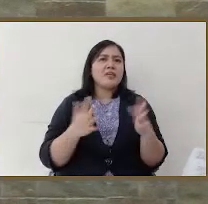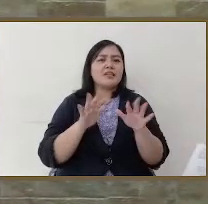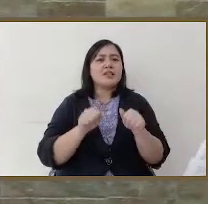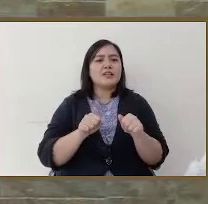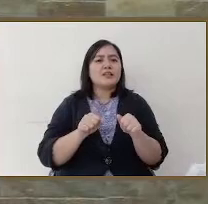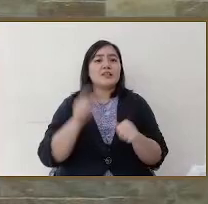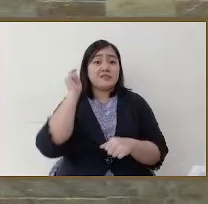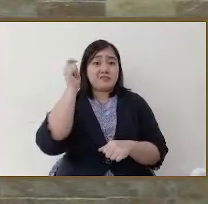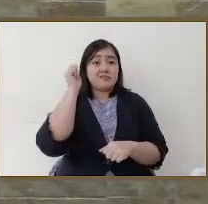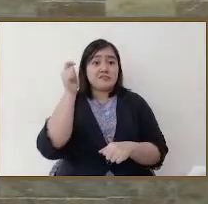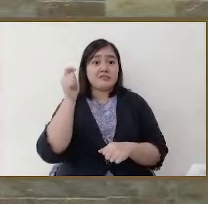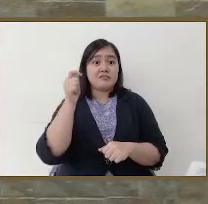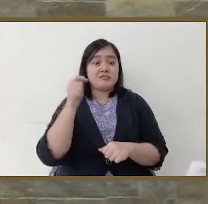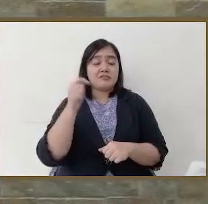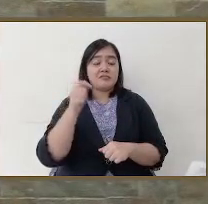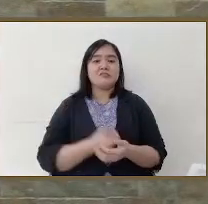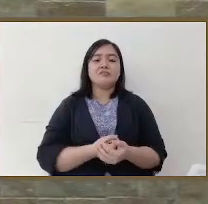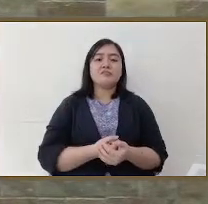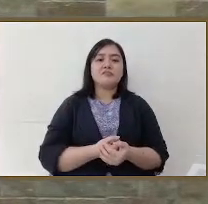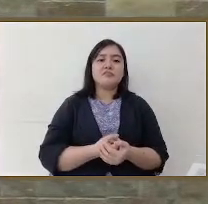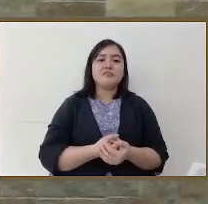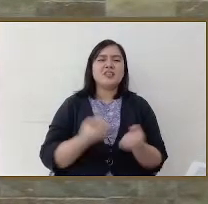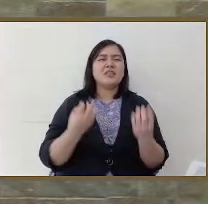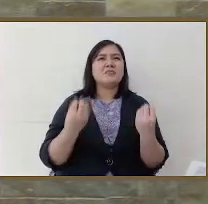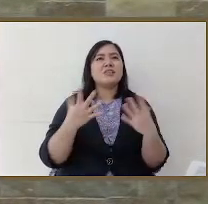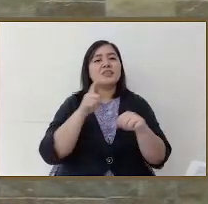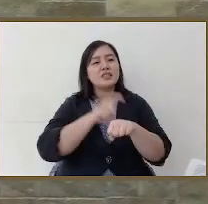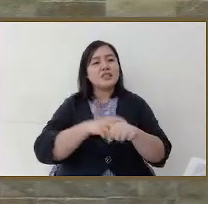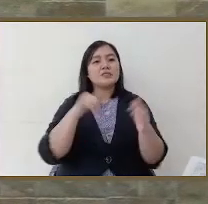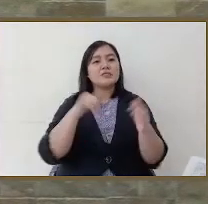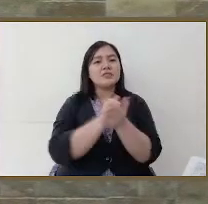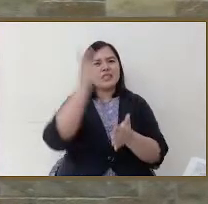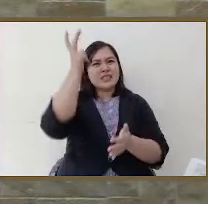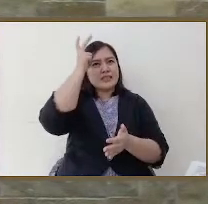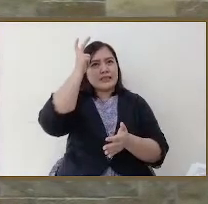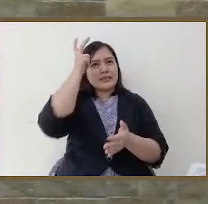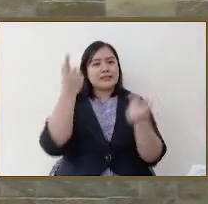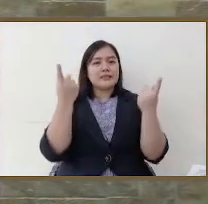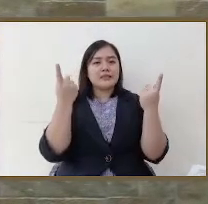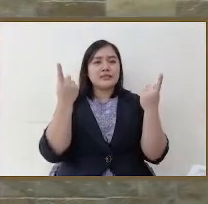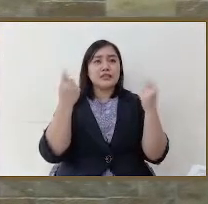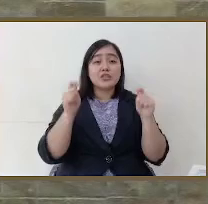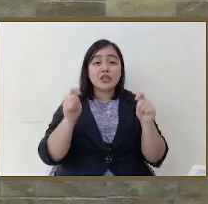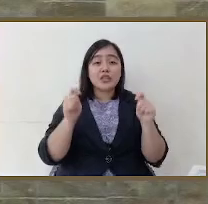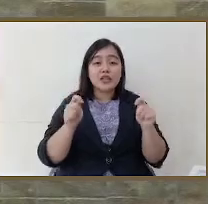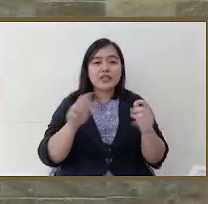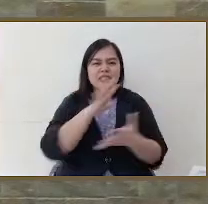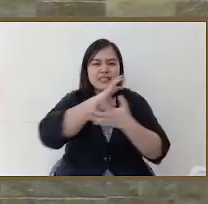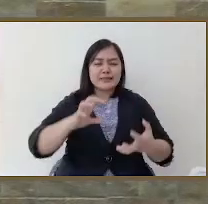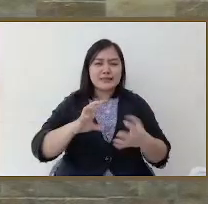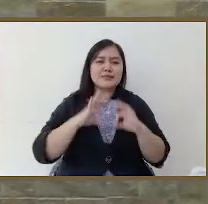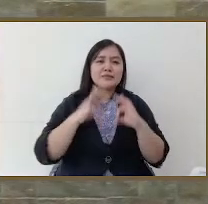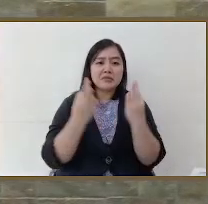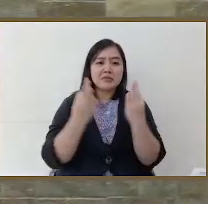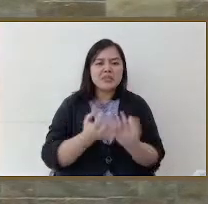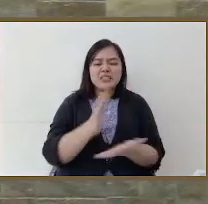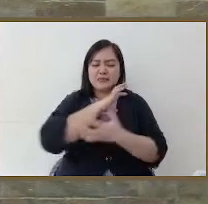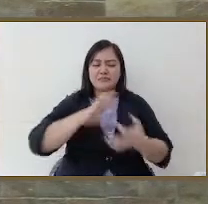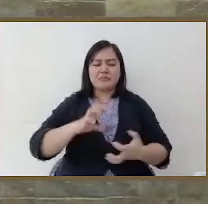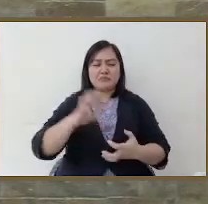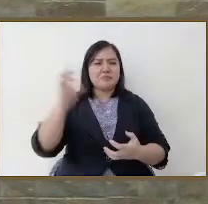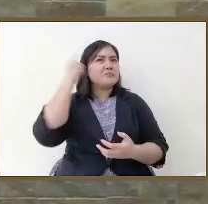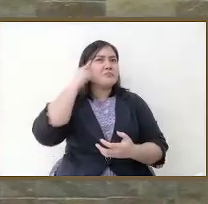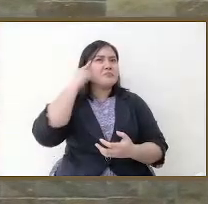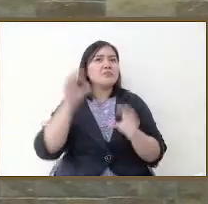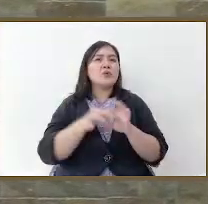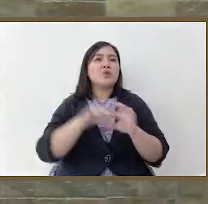ilang beses na mga kapatid, na nag-try ang diablo na wasakin ang iyong tahanan, nasirain ang pag-iisip ng iyong asawa,